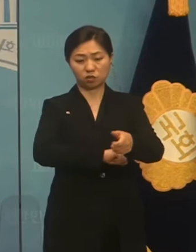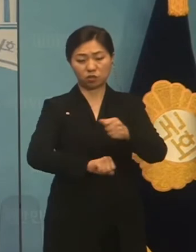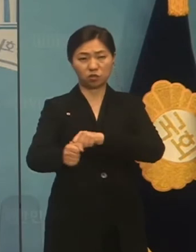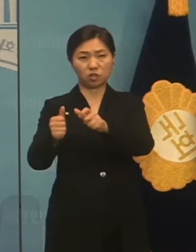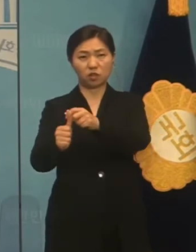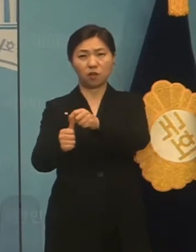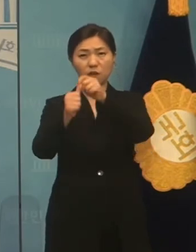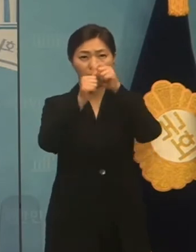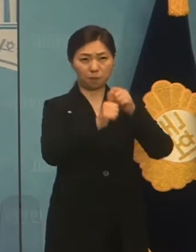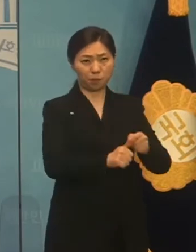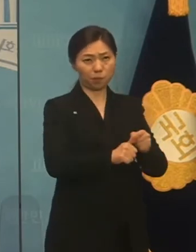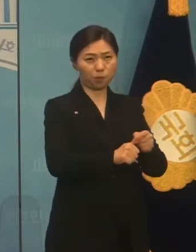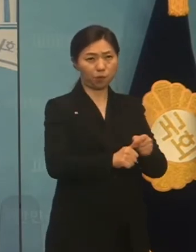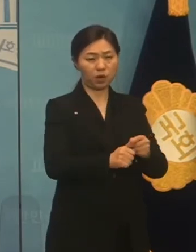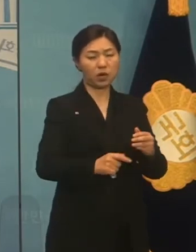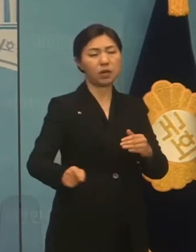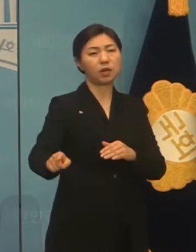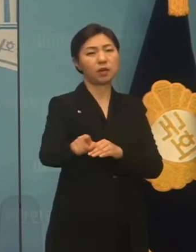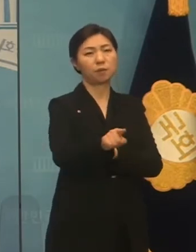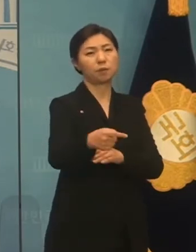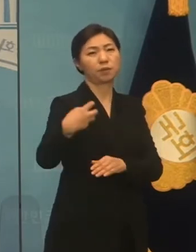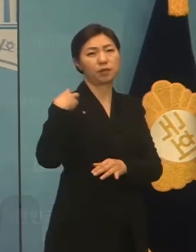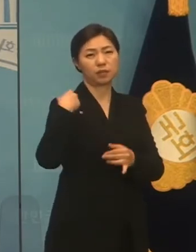영입에 앞장서겠습니다.